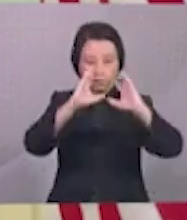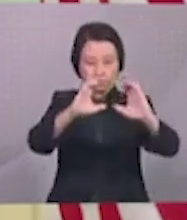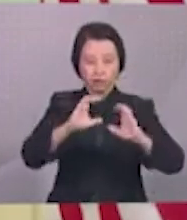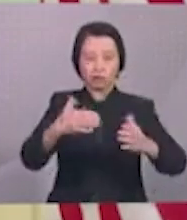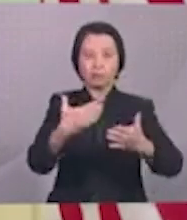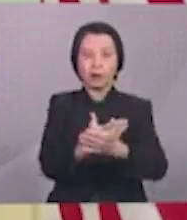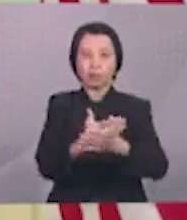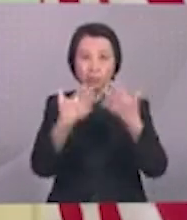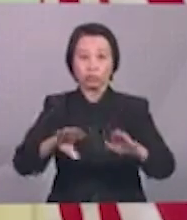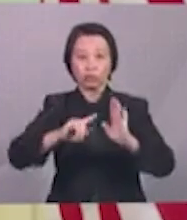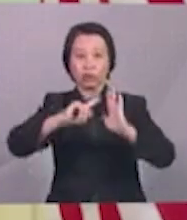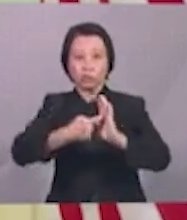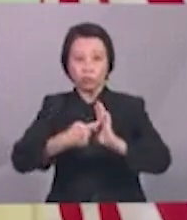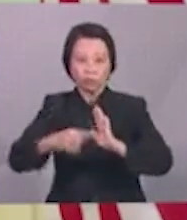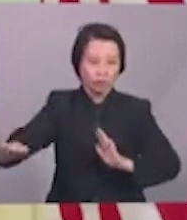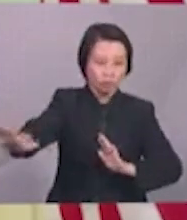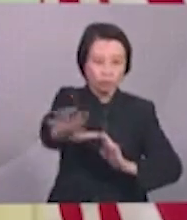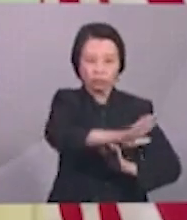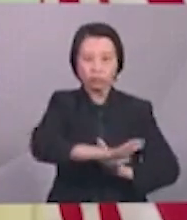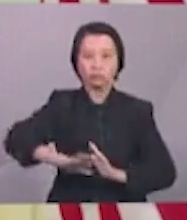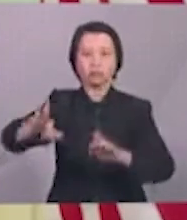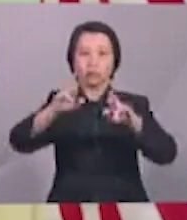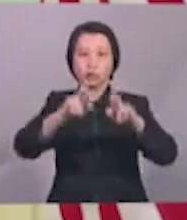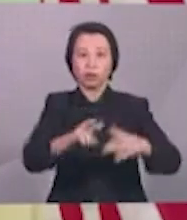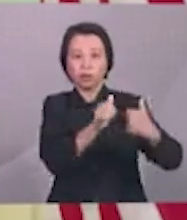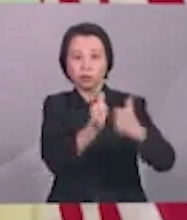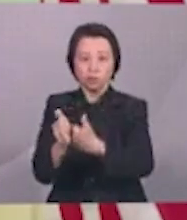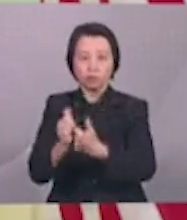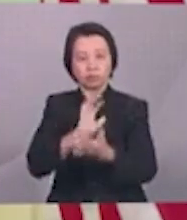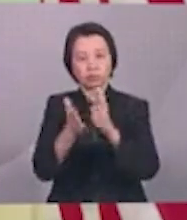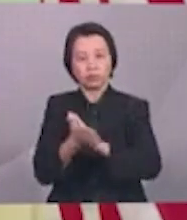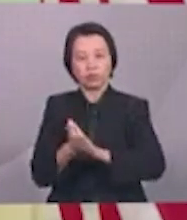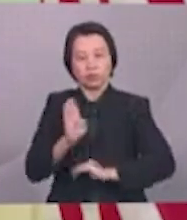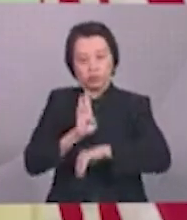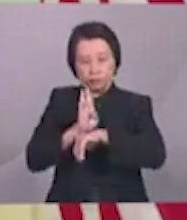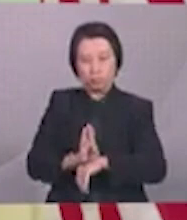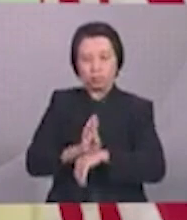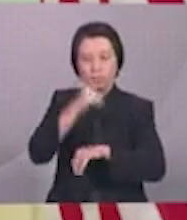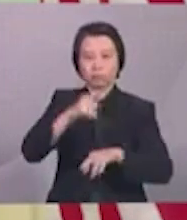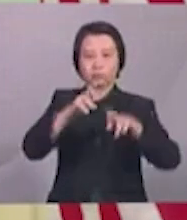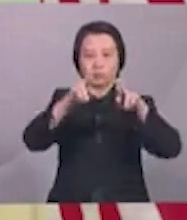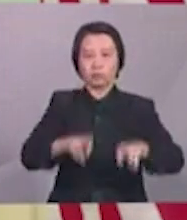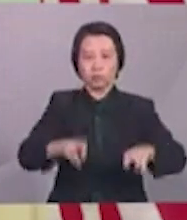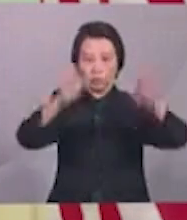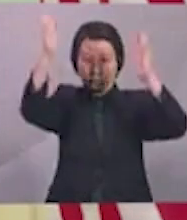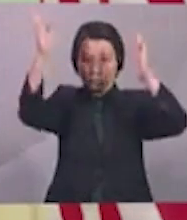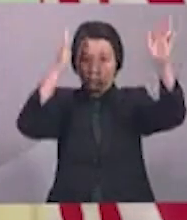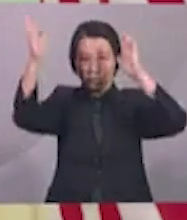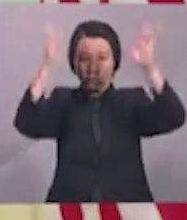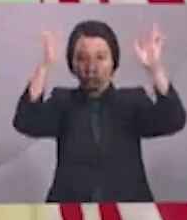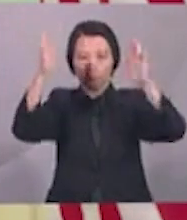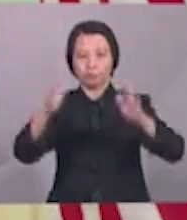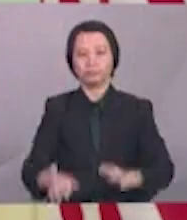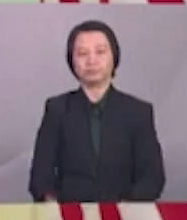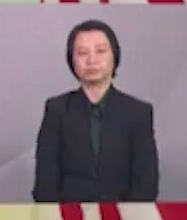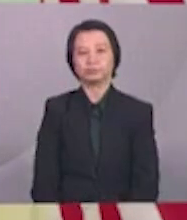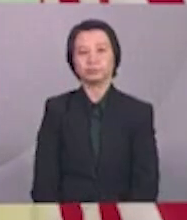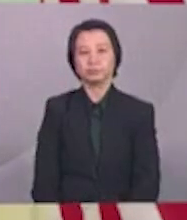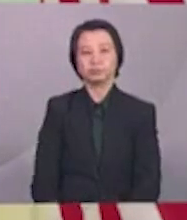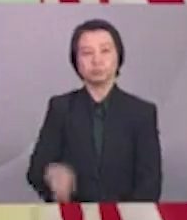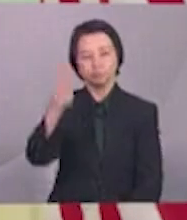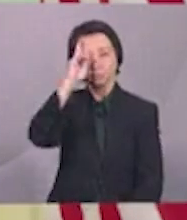mula diikuti oleh dan menjadi budaya kepada rakyat kita. Seperti yang saya sebutkan bahawa